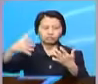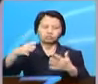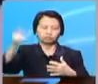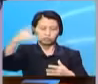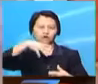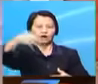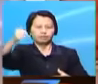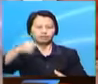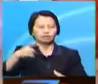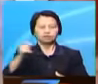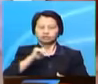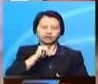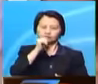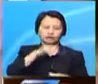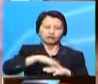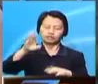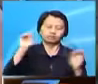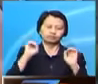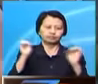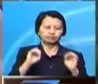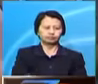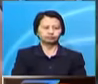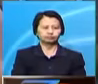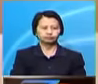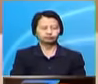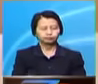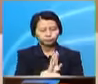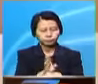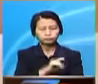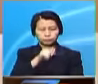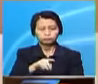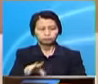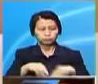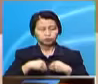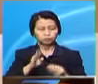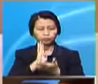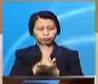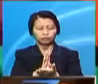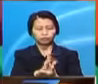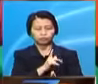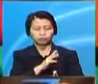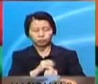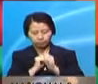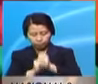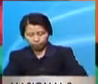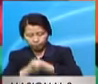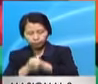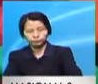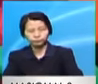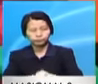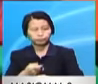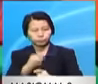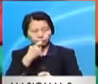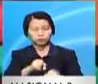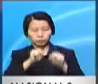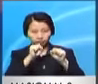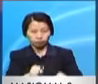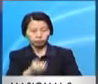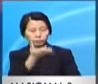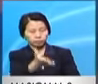ambil, saya tak entah. Malah perusahaan ini turut menerima bantuan Kementerian Pertanian dan Industri Asas Tani bagi